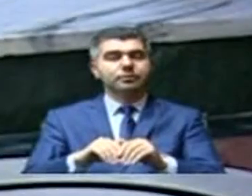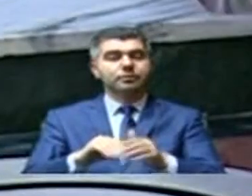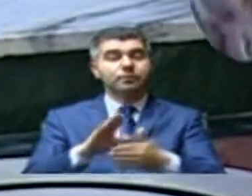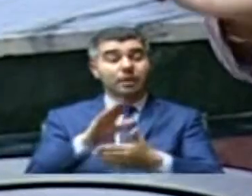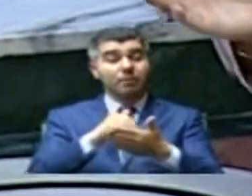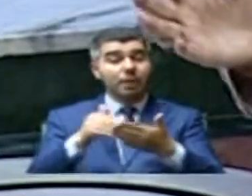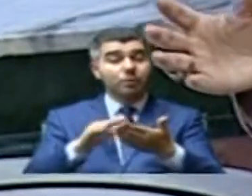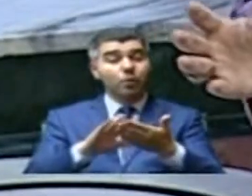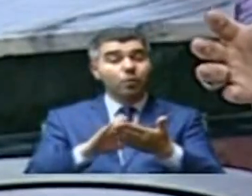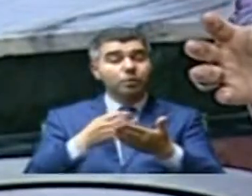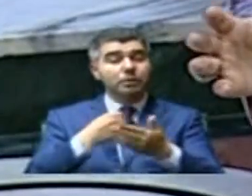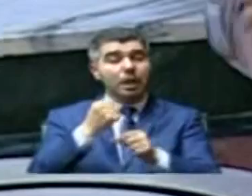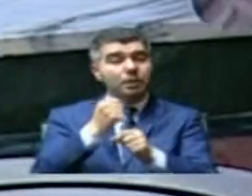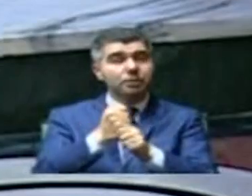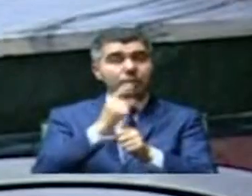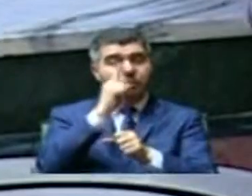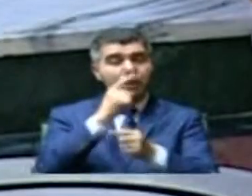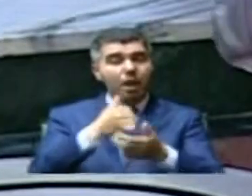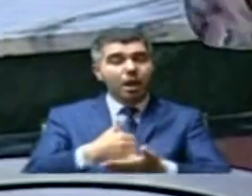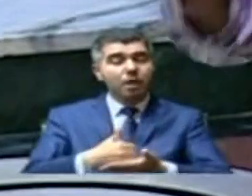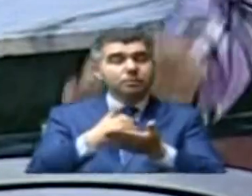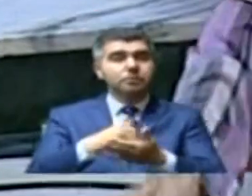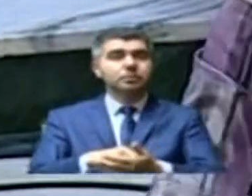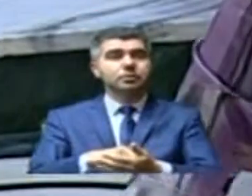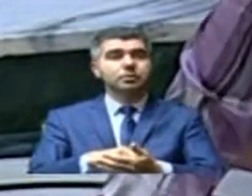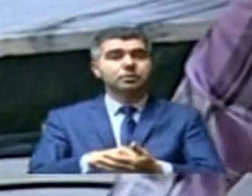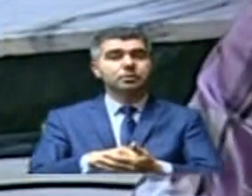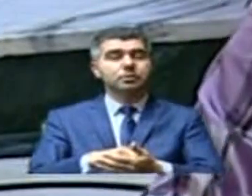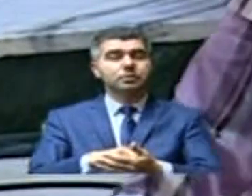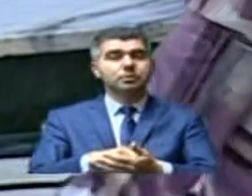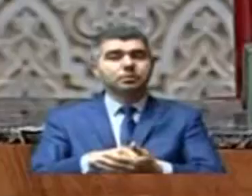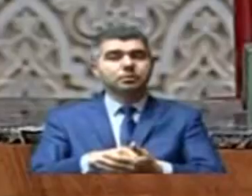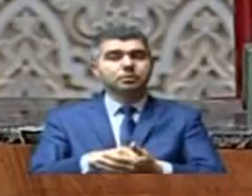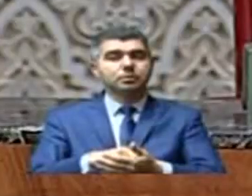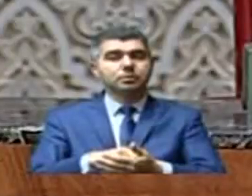البرنامج بالوزيره بالكونسيبت وكذلك بوعي الوقت، وبالتالي نشكر